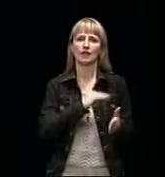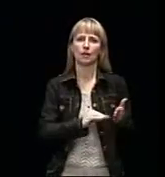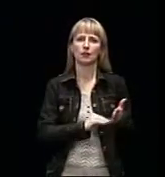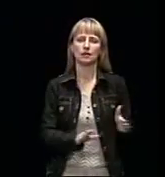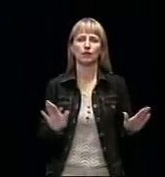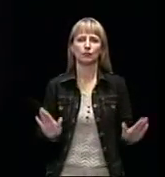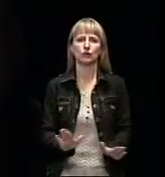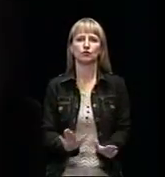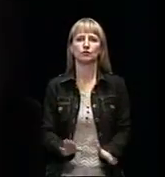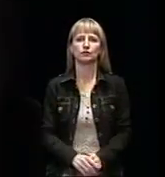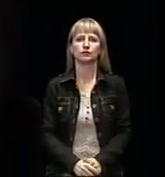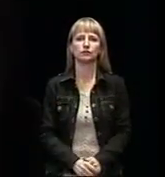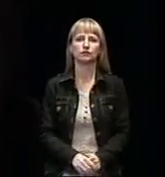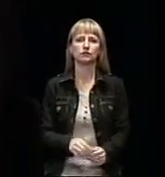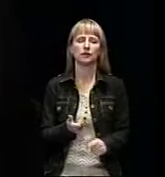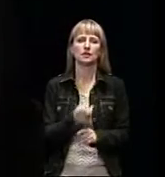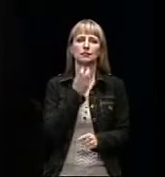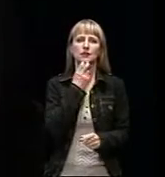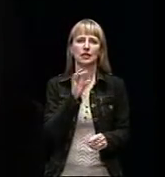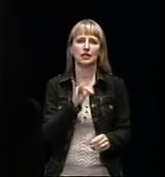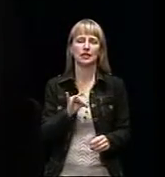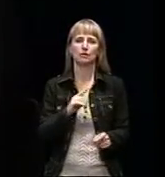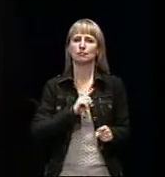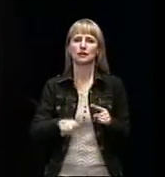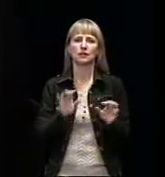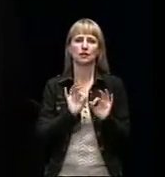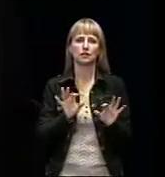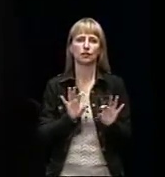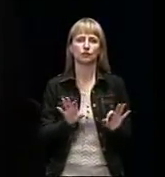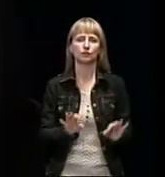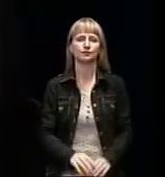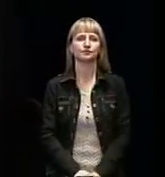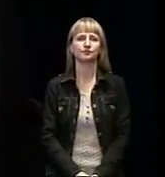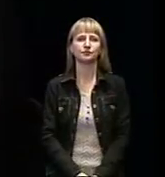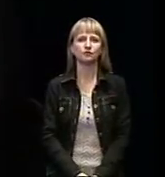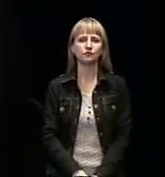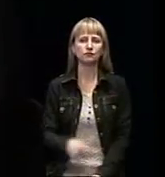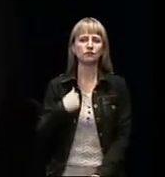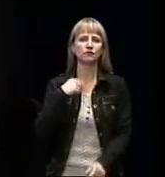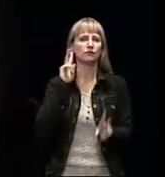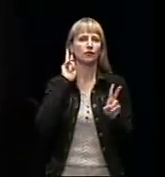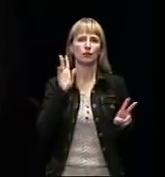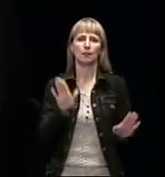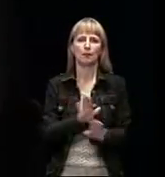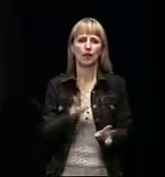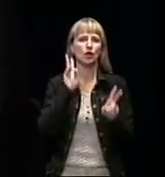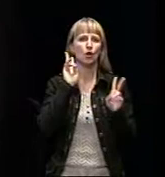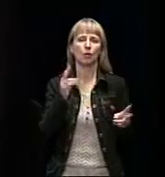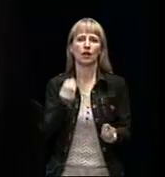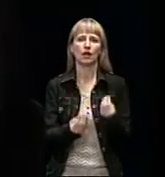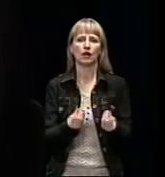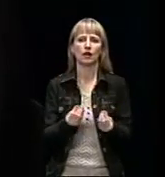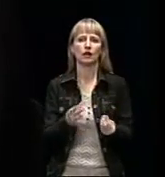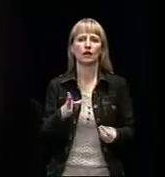пісню. Ну, это очень смешная история, быстро расскажу. Я не умел играть, не умел петь, не умел сочинять. Был какой-то